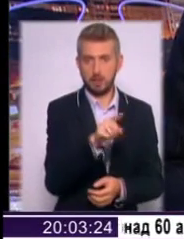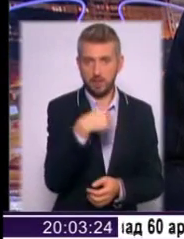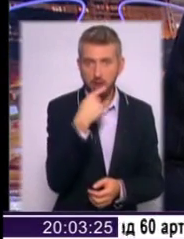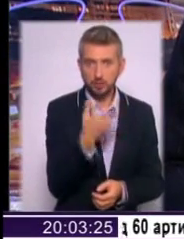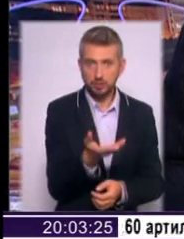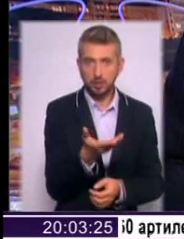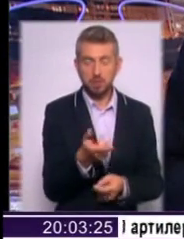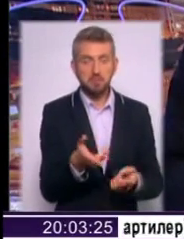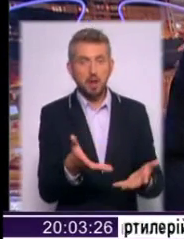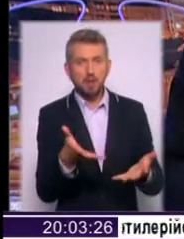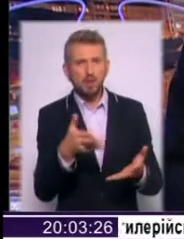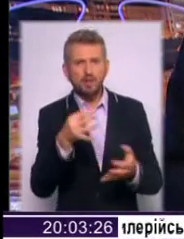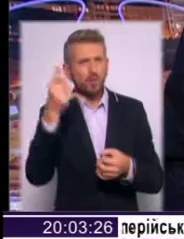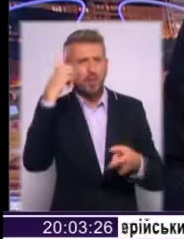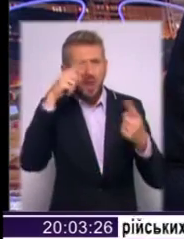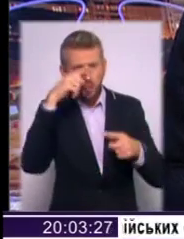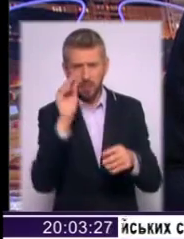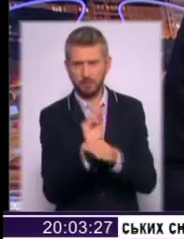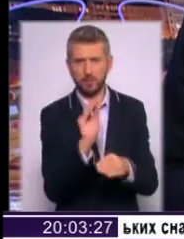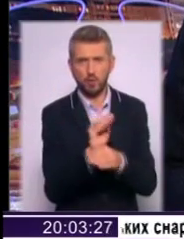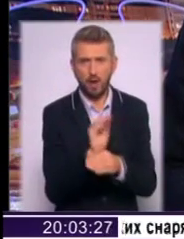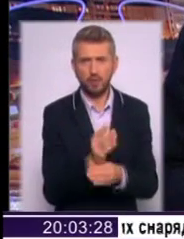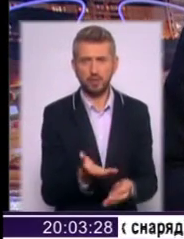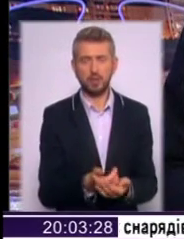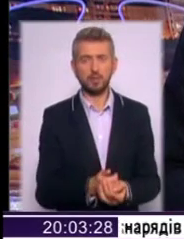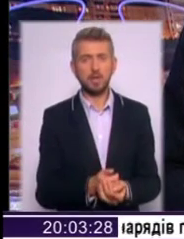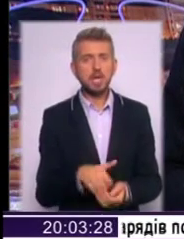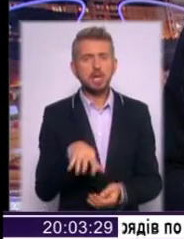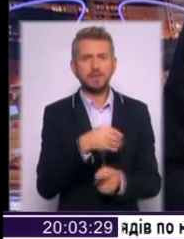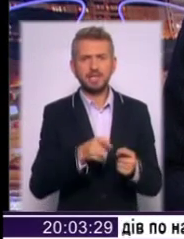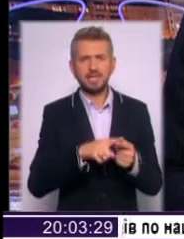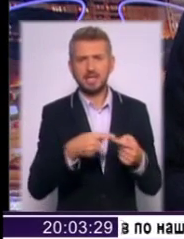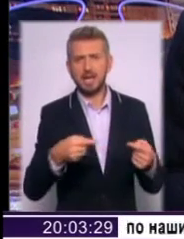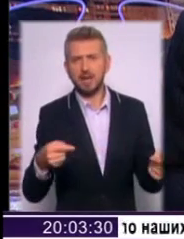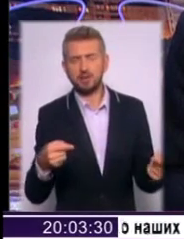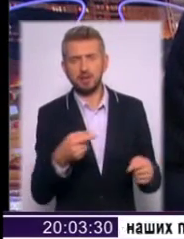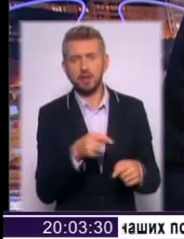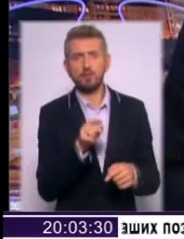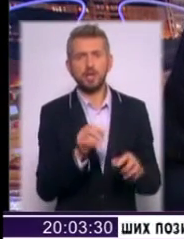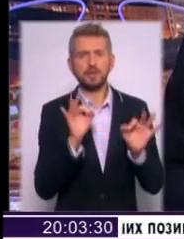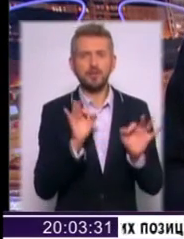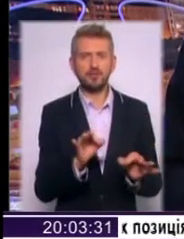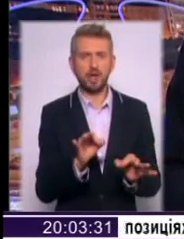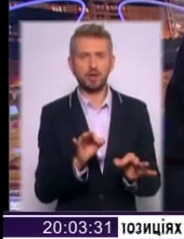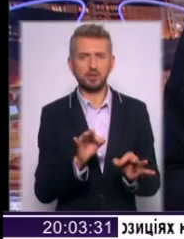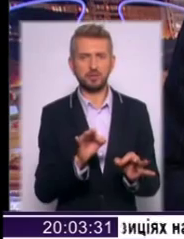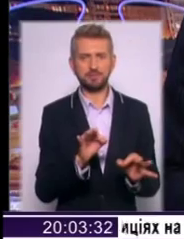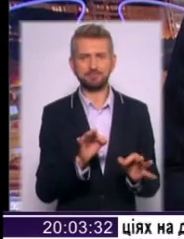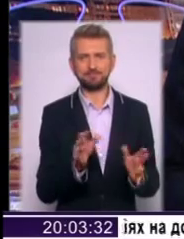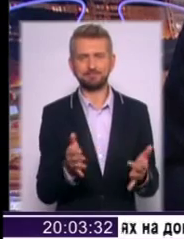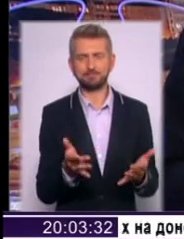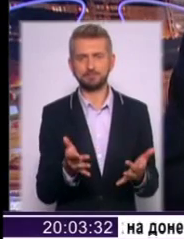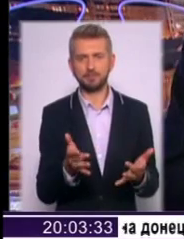по явно надуманим звинуваченням, по всі ці речі, вони, звичайно, спонукають до